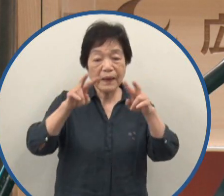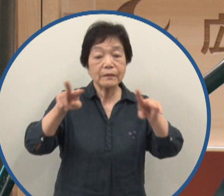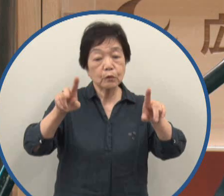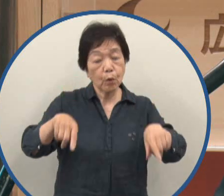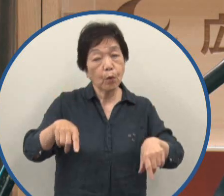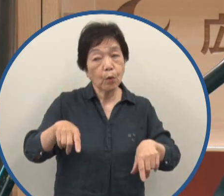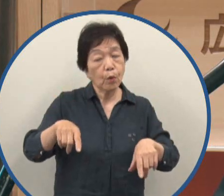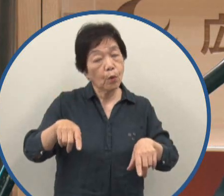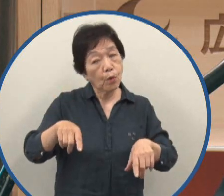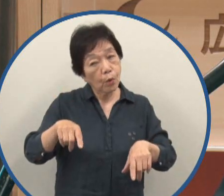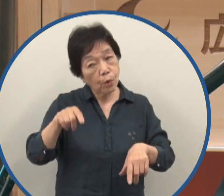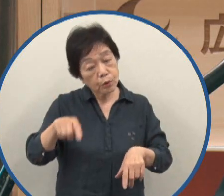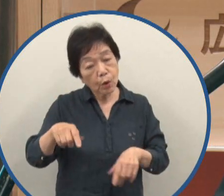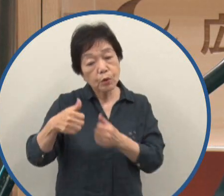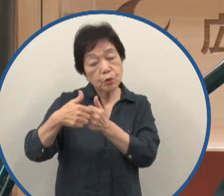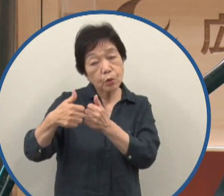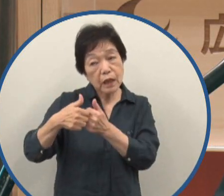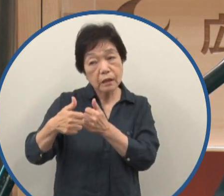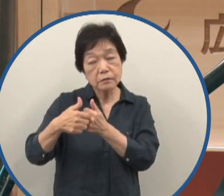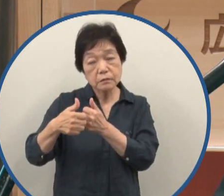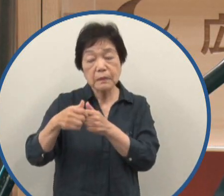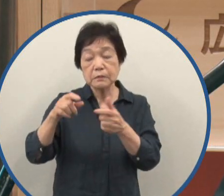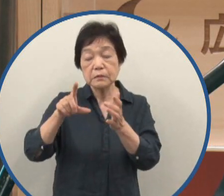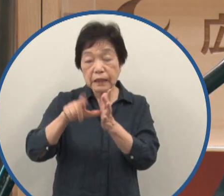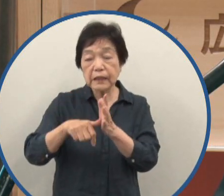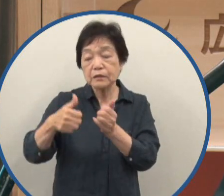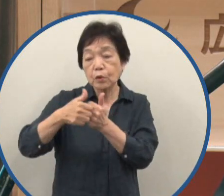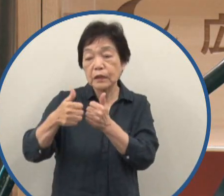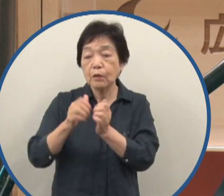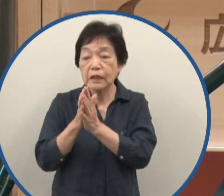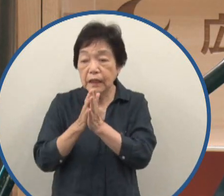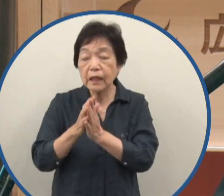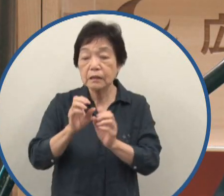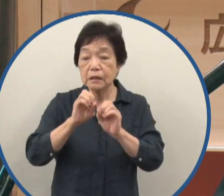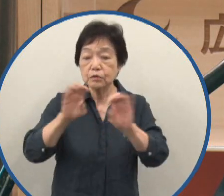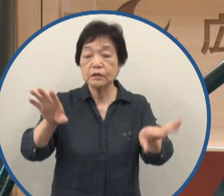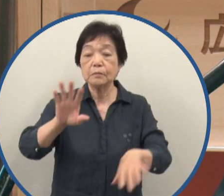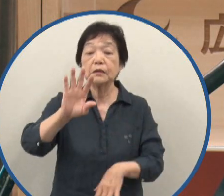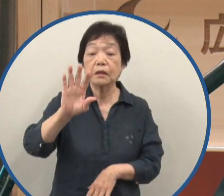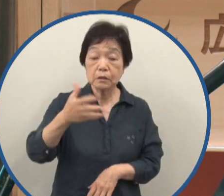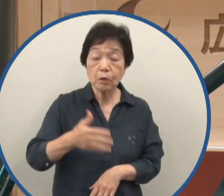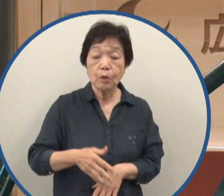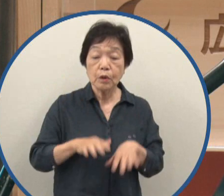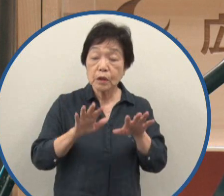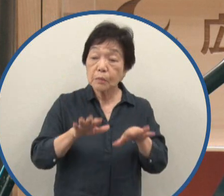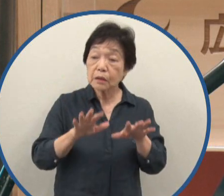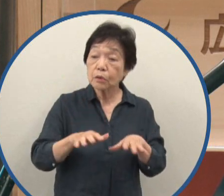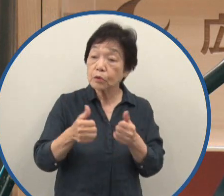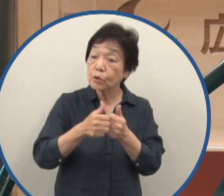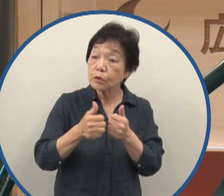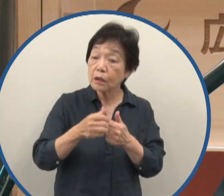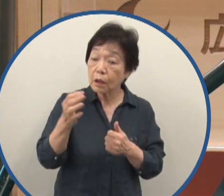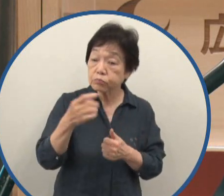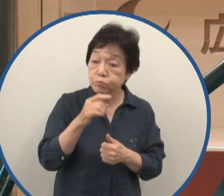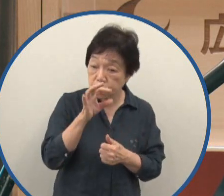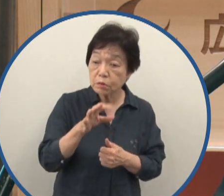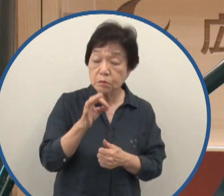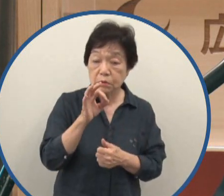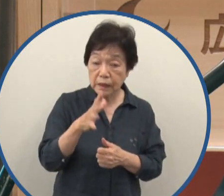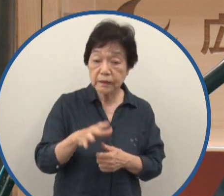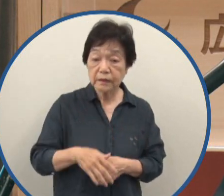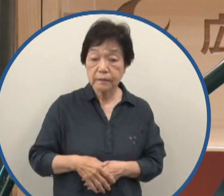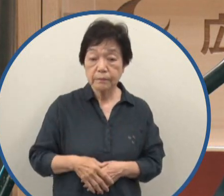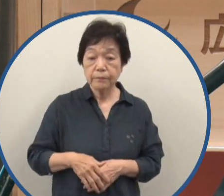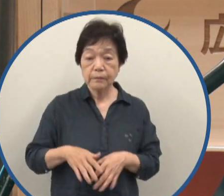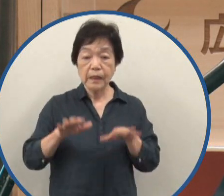あ、相談をしていただくように、これも要請をかけてますけども、今のところないのかな。 あのご相談の件